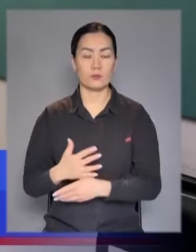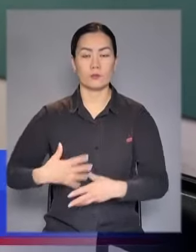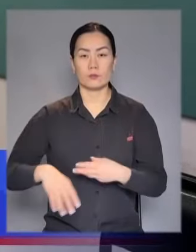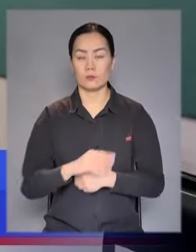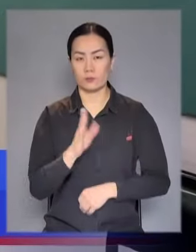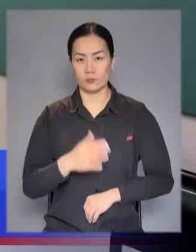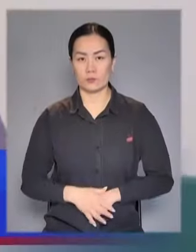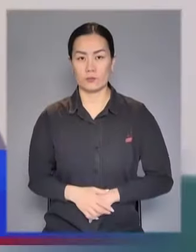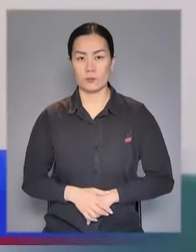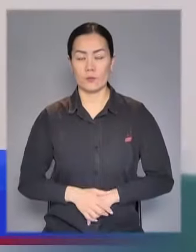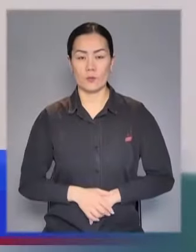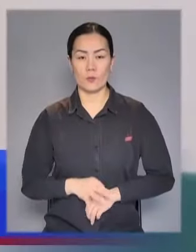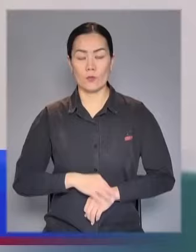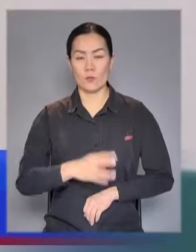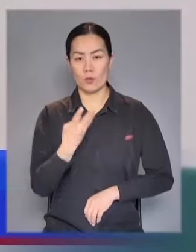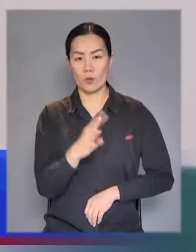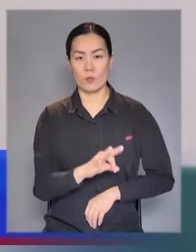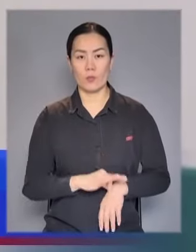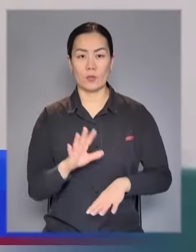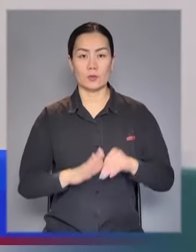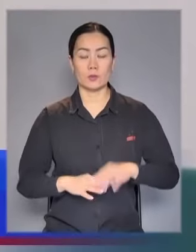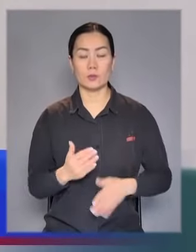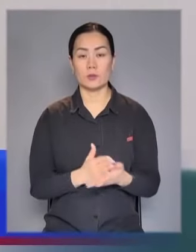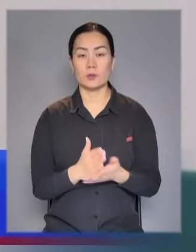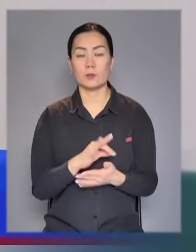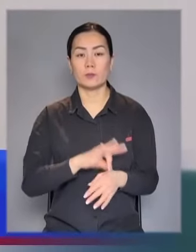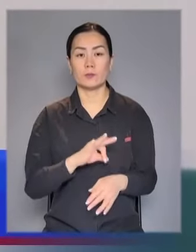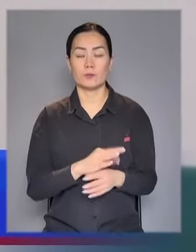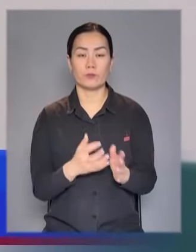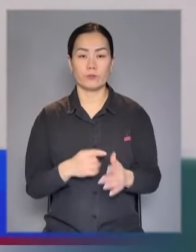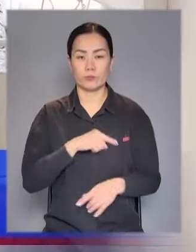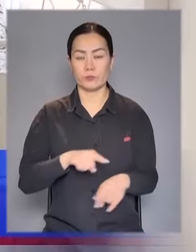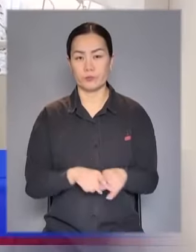медицинской помощи при остром коронарном синдроме, хронической сердечной